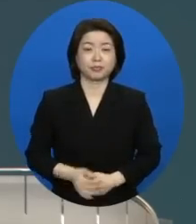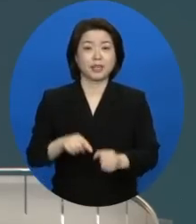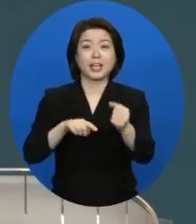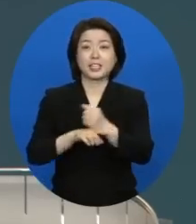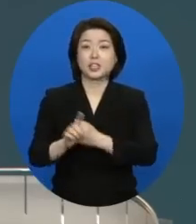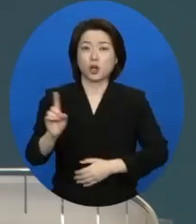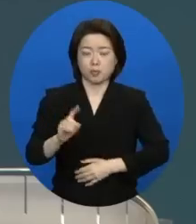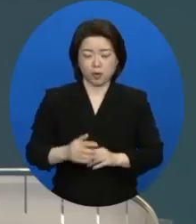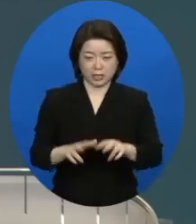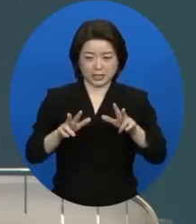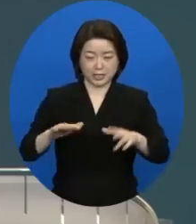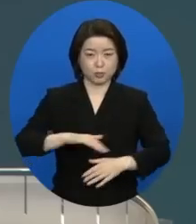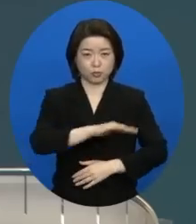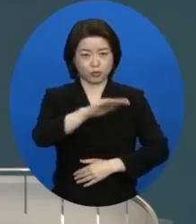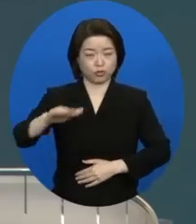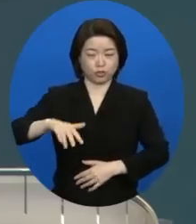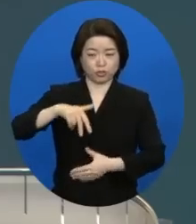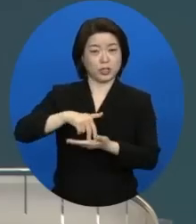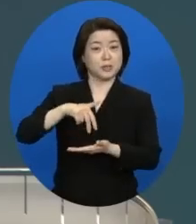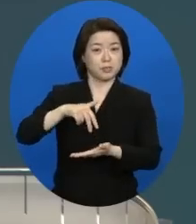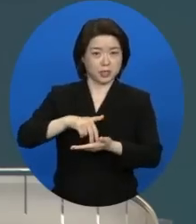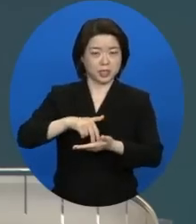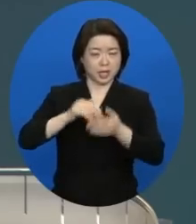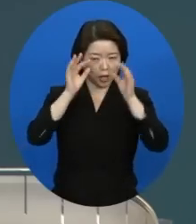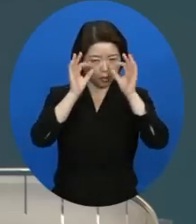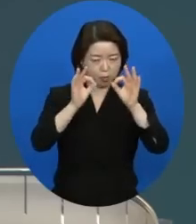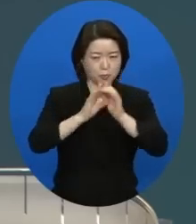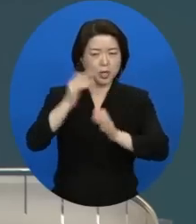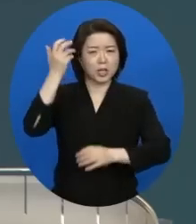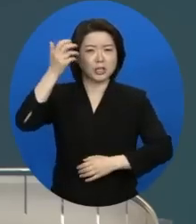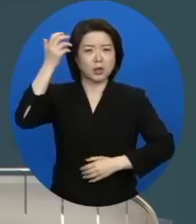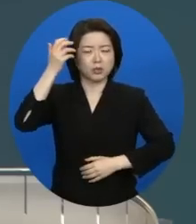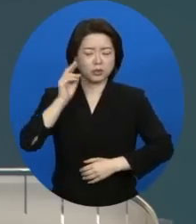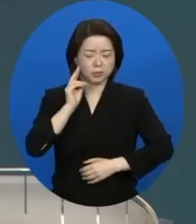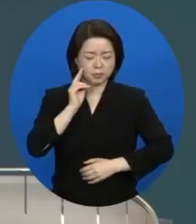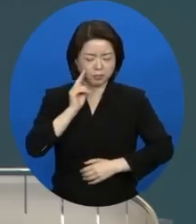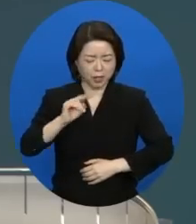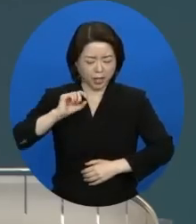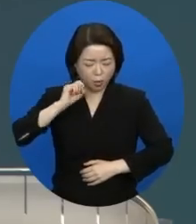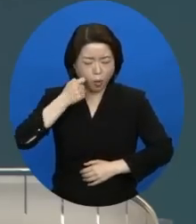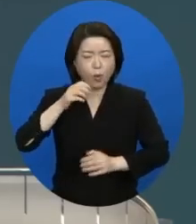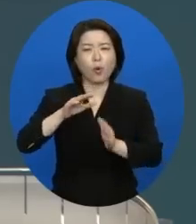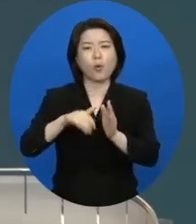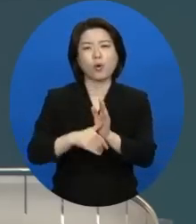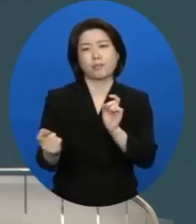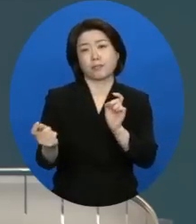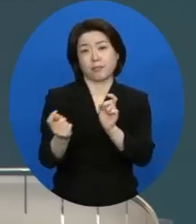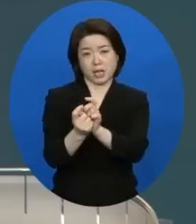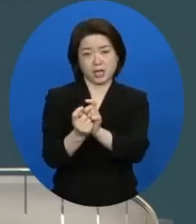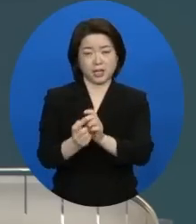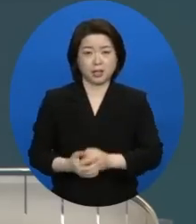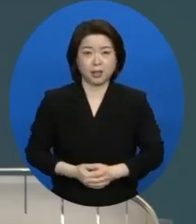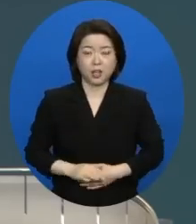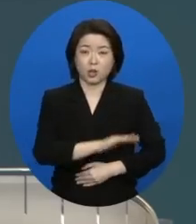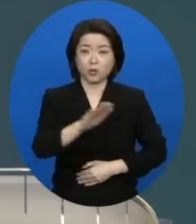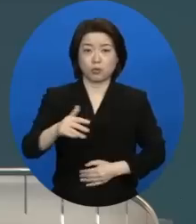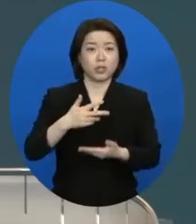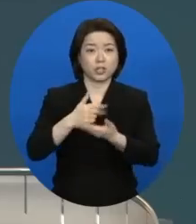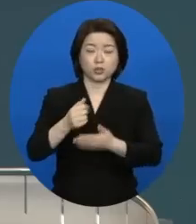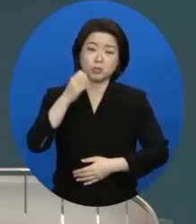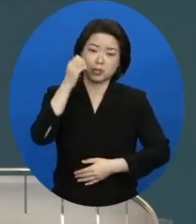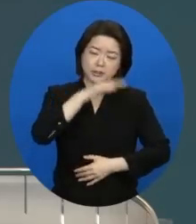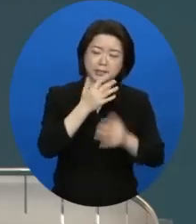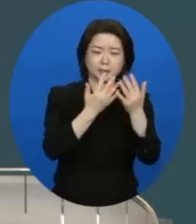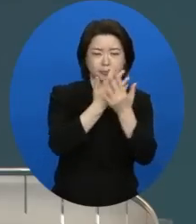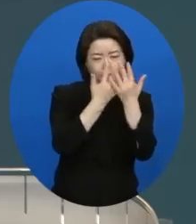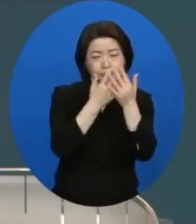이유는 지금 우리가 처해져 있는 형편이 영적으로 대단히 어려운 때이기 때문에 우리가 주님을 그냥